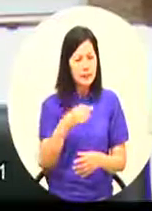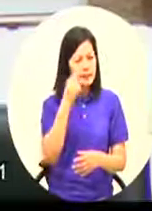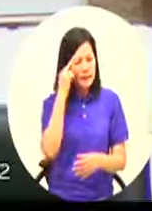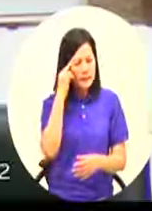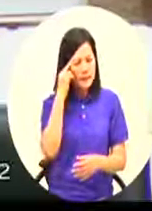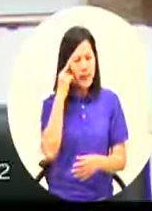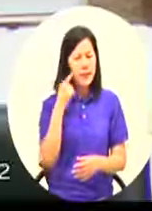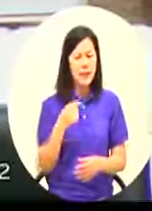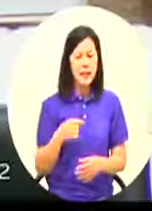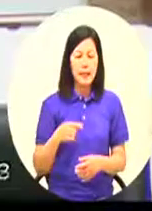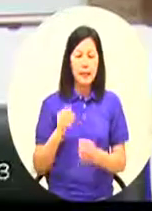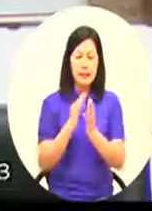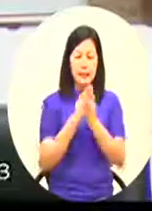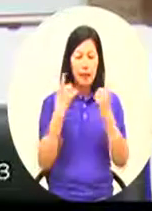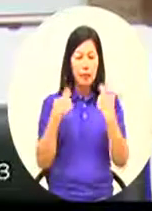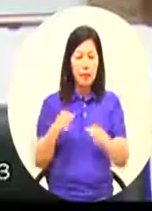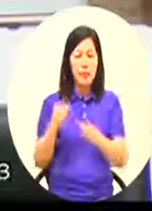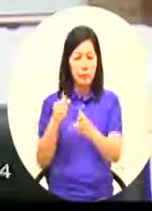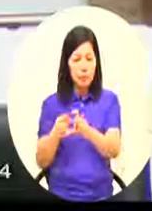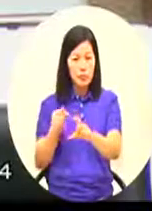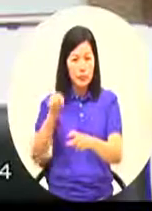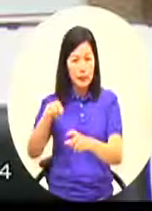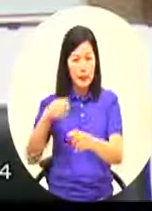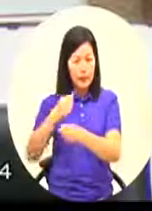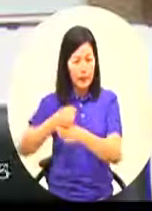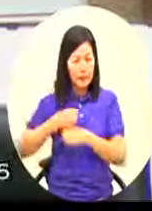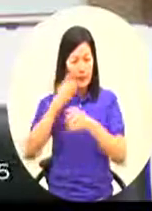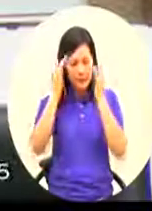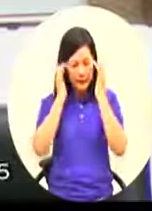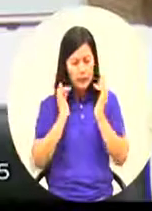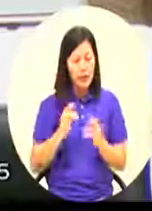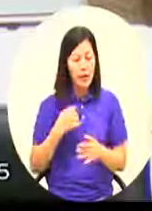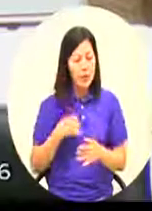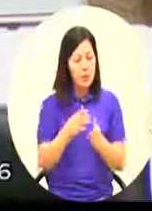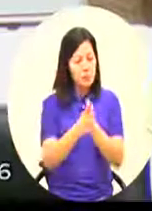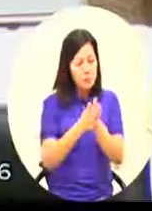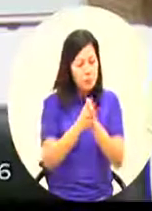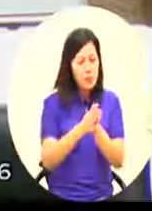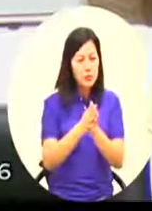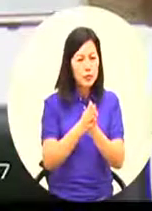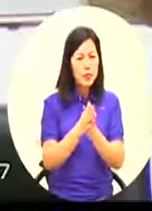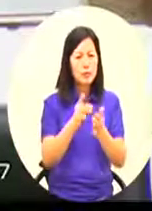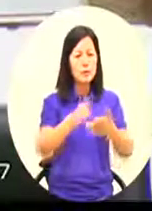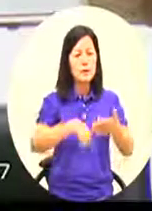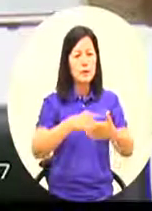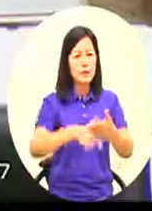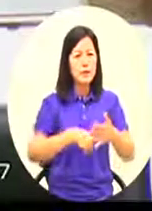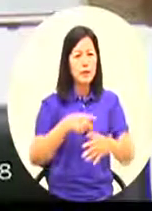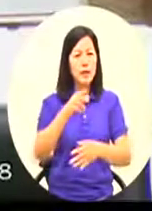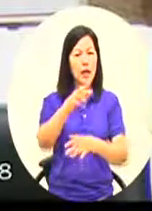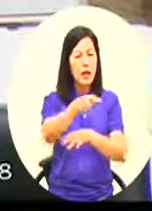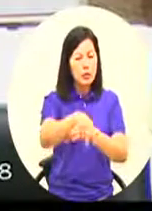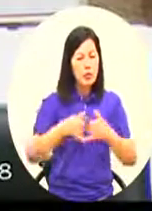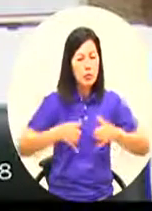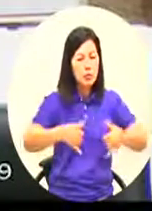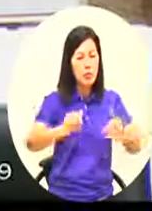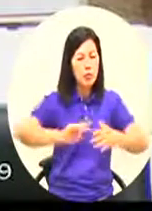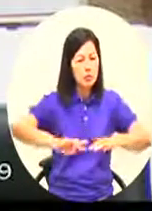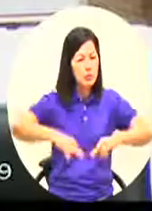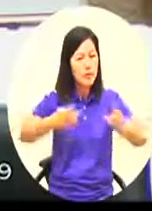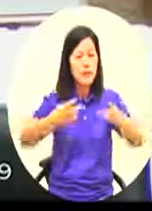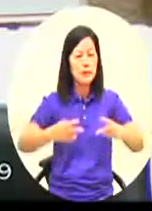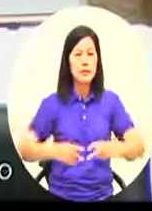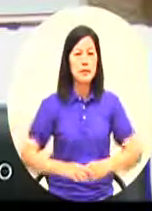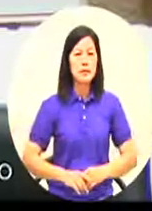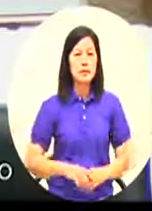区跟纳马夏，我们的需求就是那么简单的一个农路改善的一